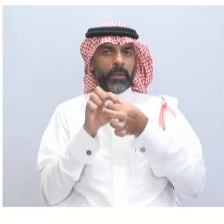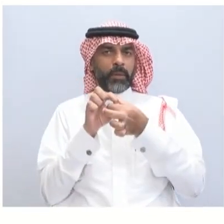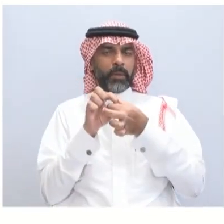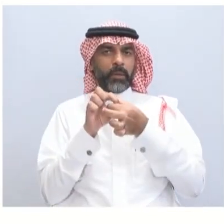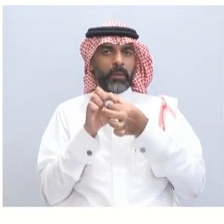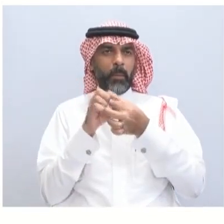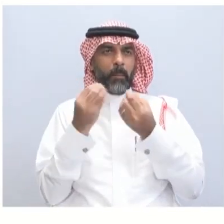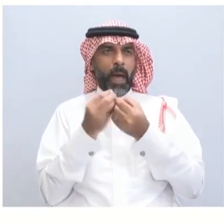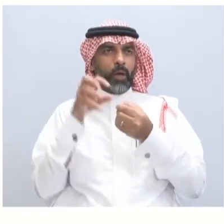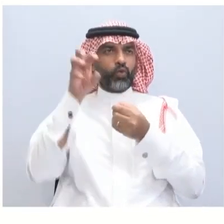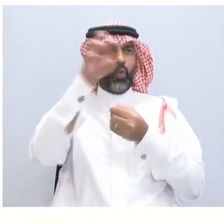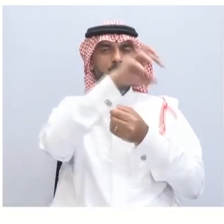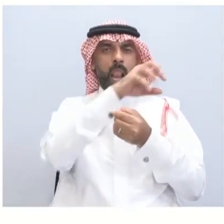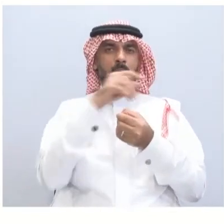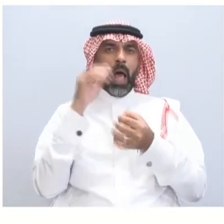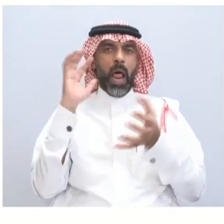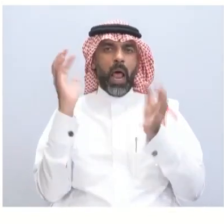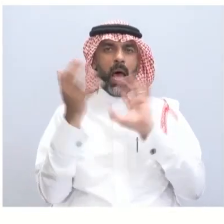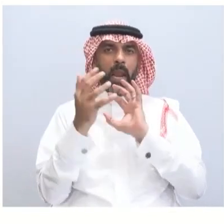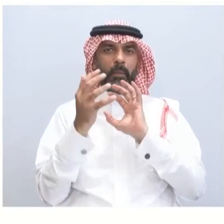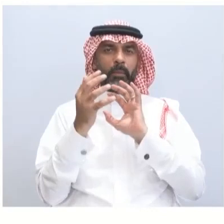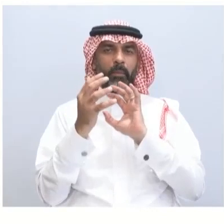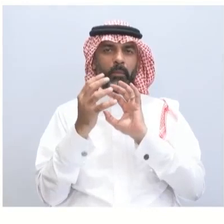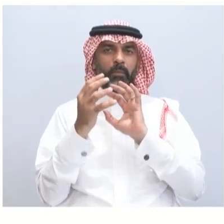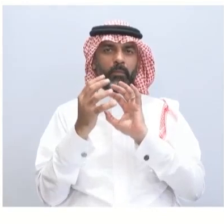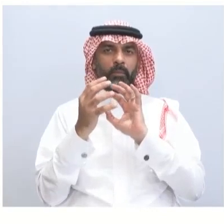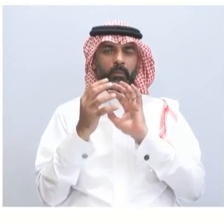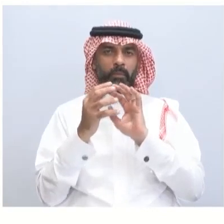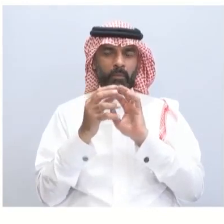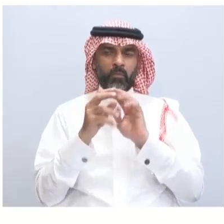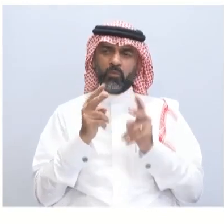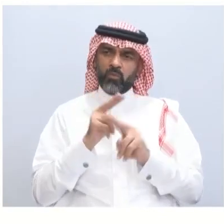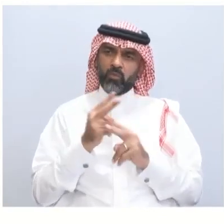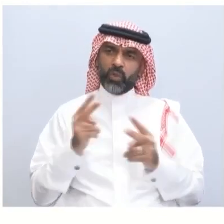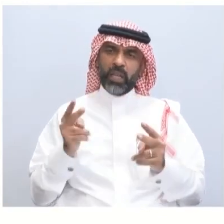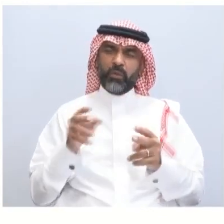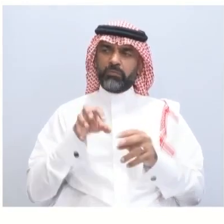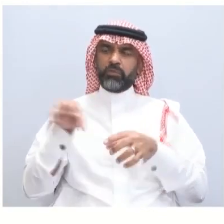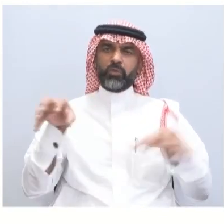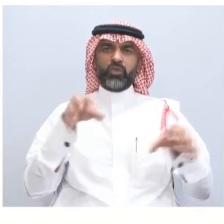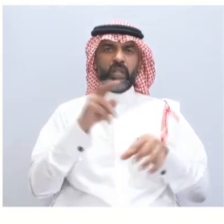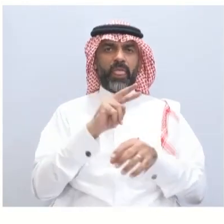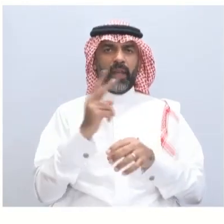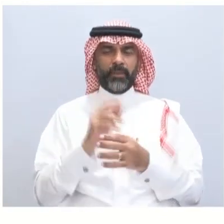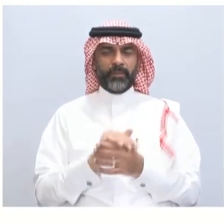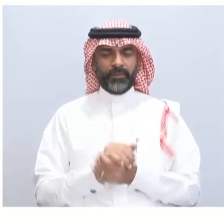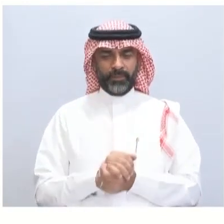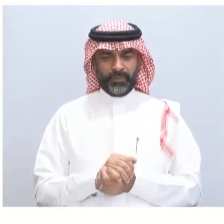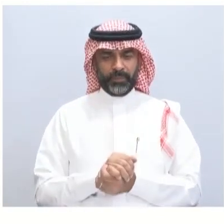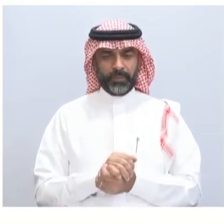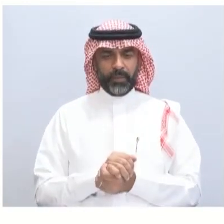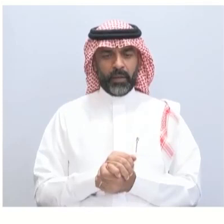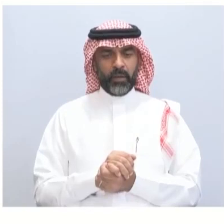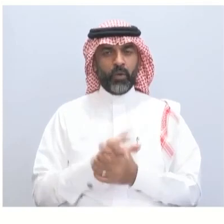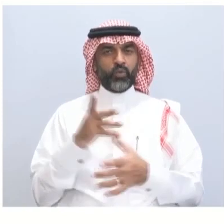دول العالم من نواحي مختلفه ومن جهات مختلفه فما هي